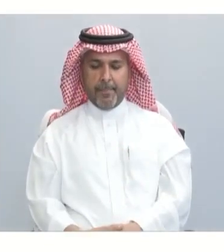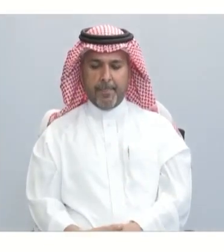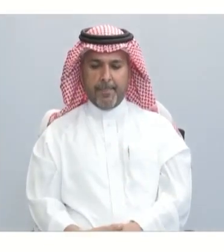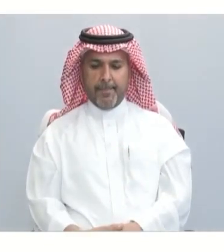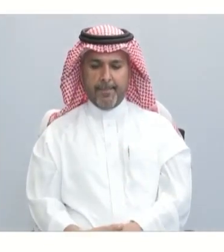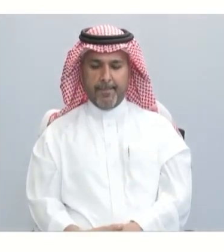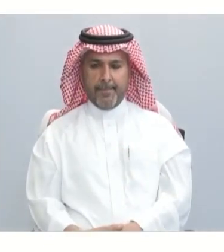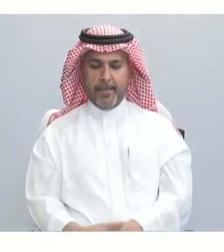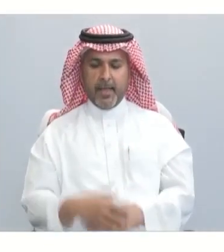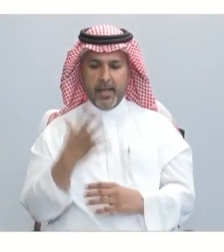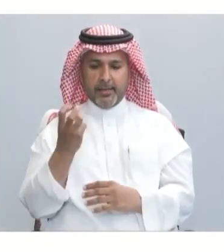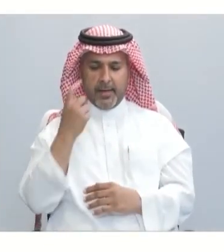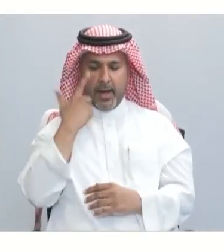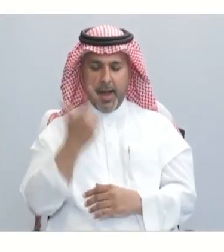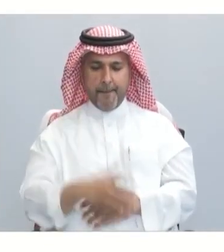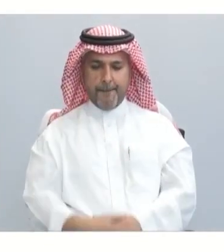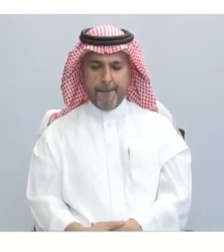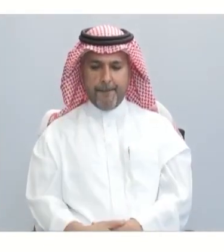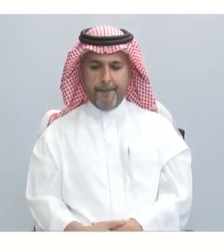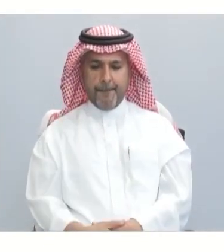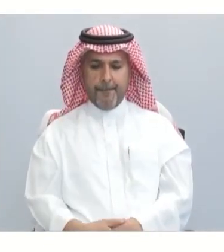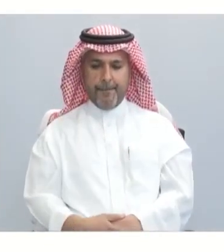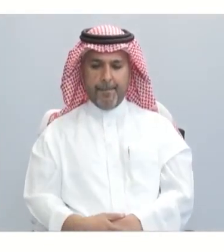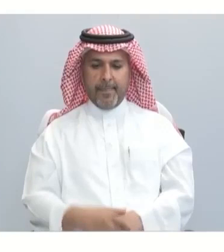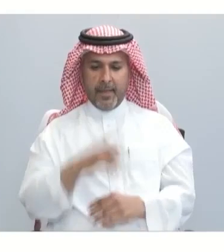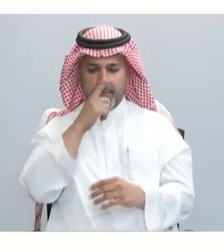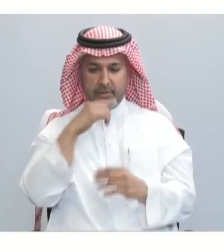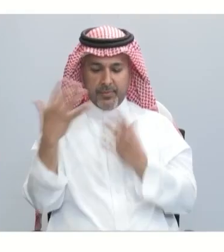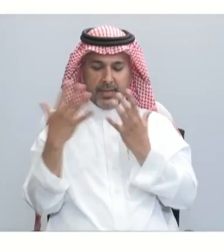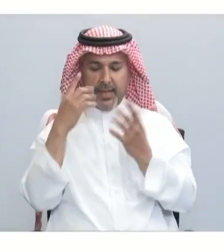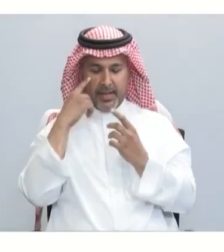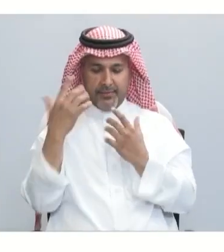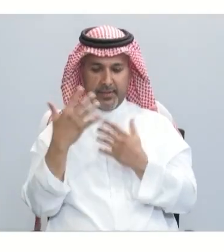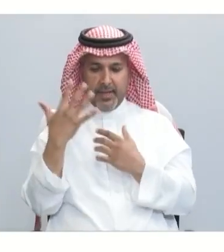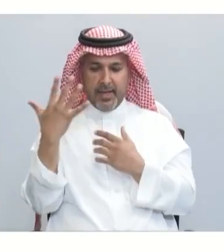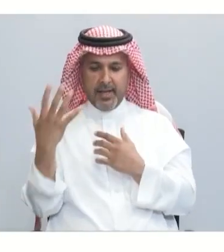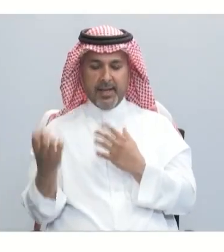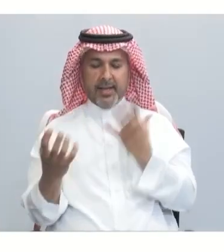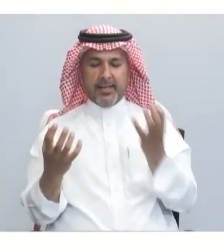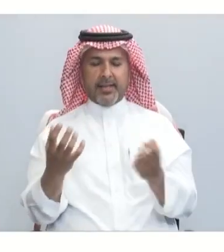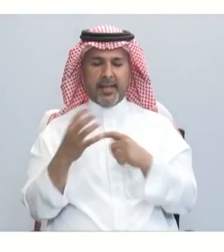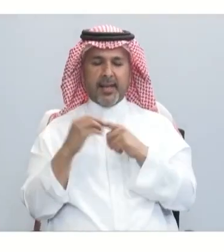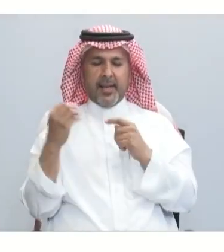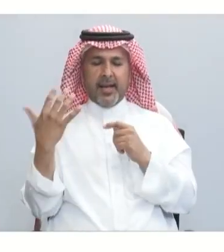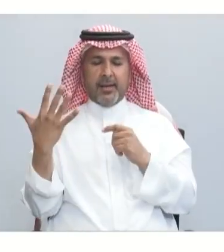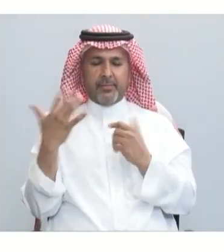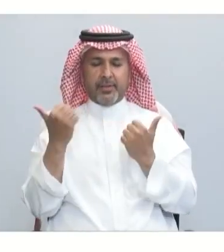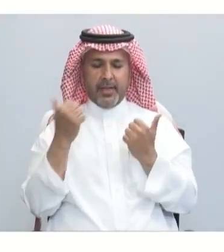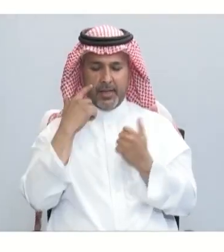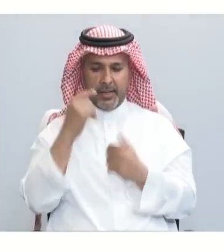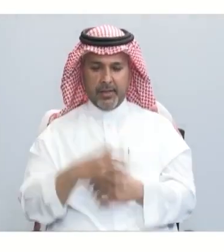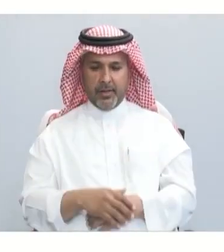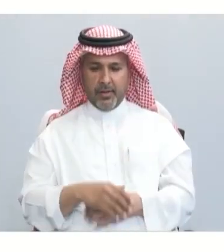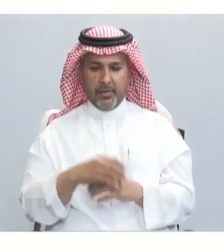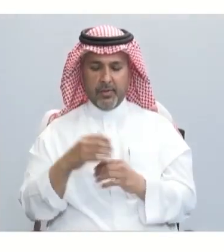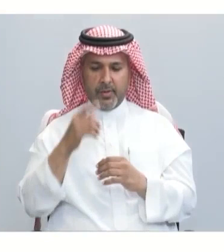هنا عندنا ابى اطرح 5 اي من الطرفين بيكون عندي هنا سالب ا اي